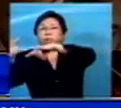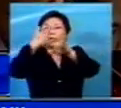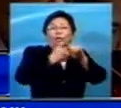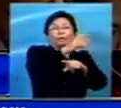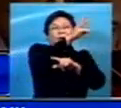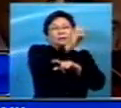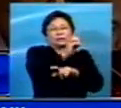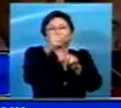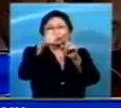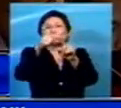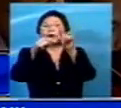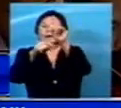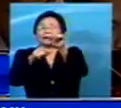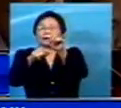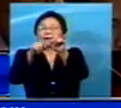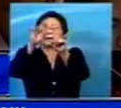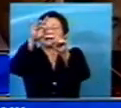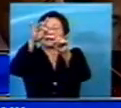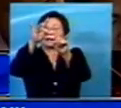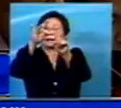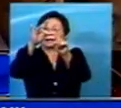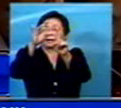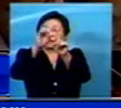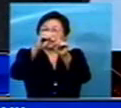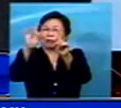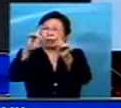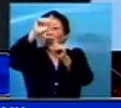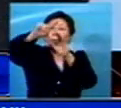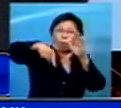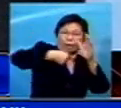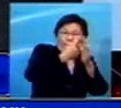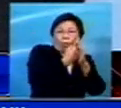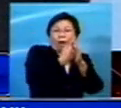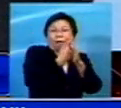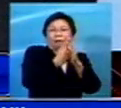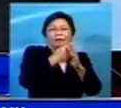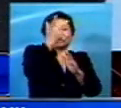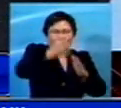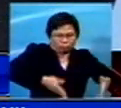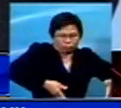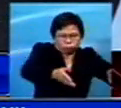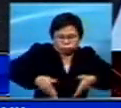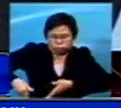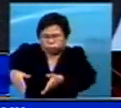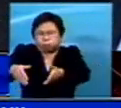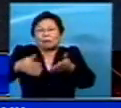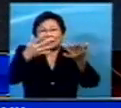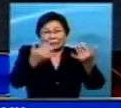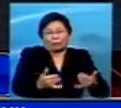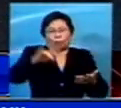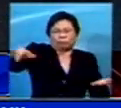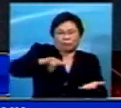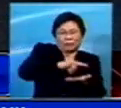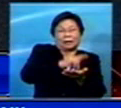68 to 108 movements per hour on three runways that KLIA now has.